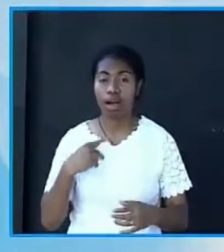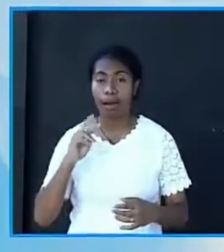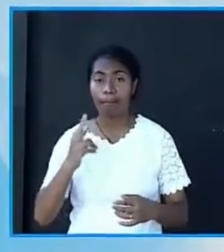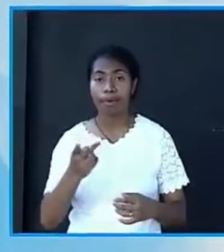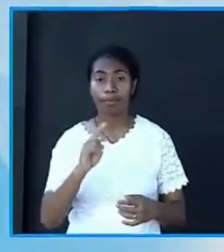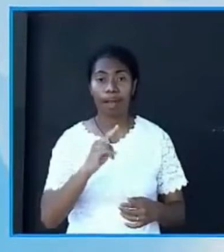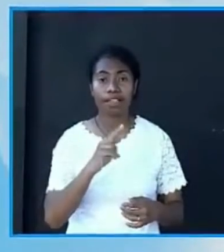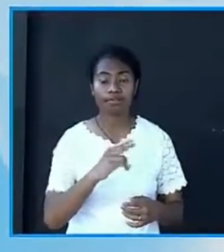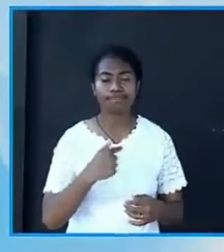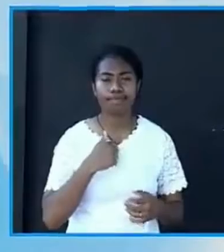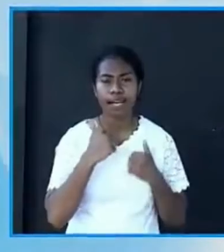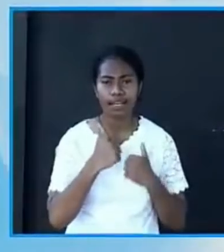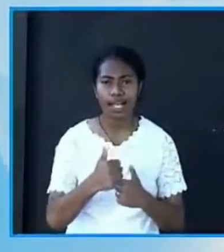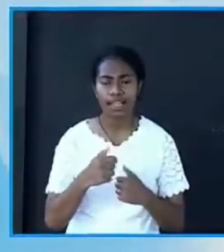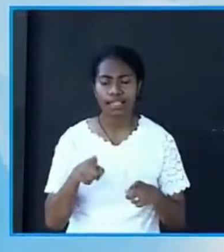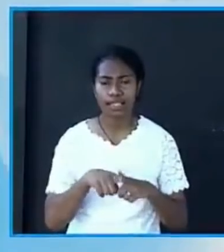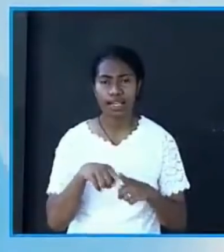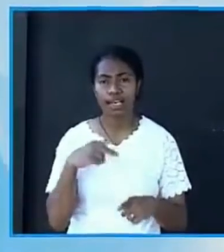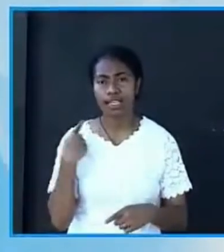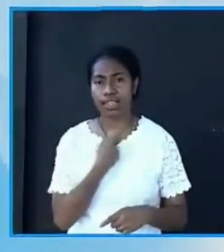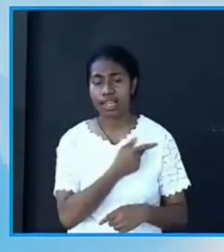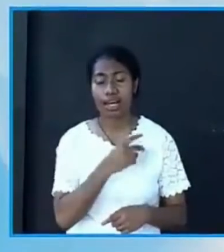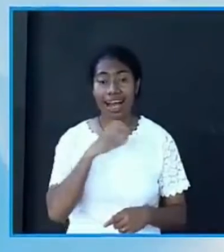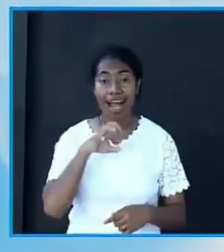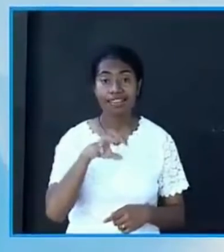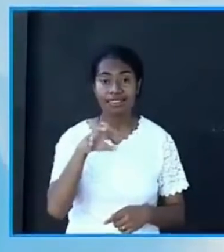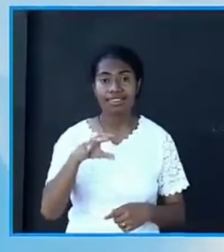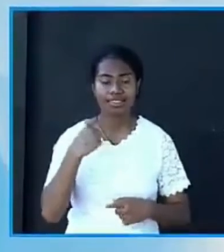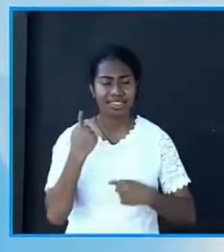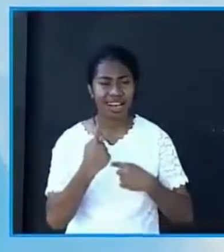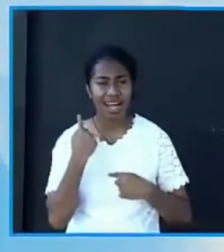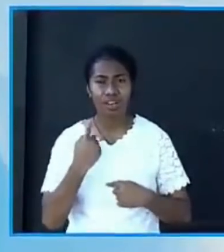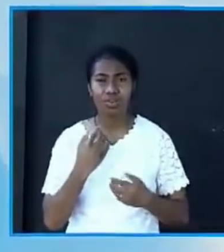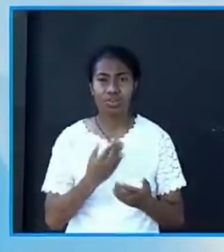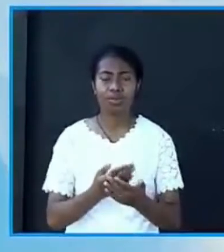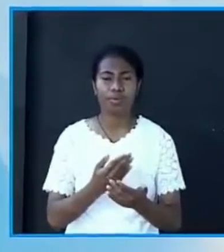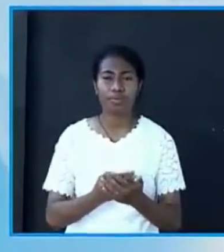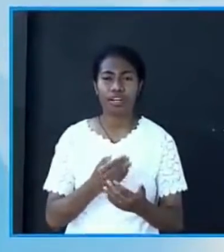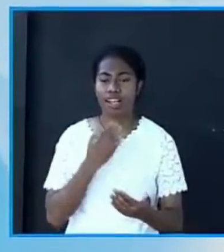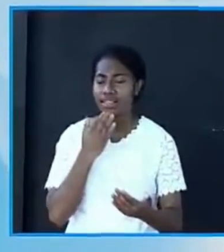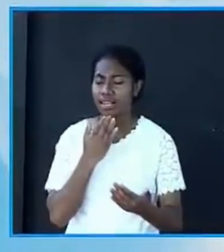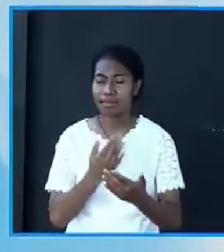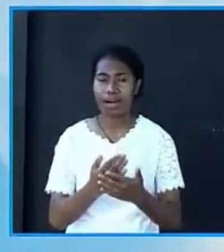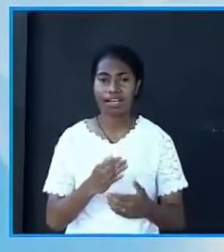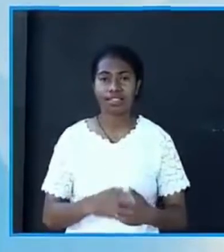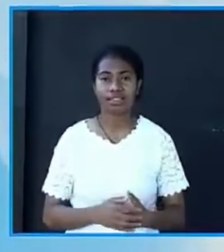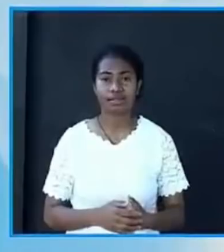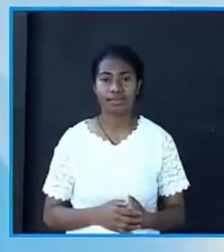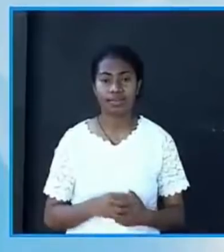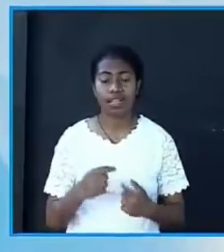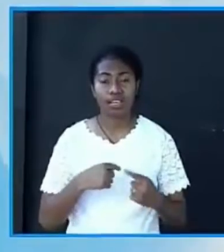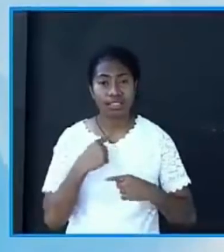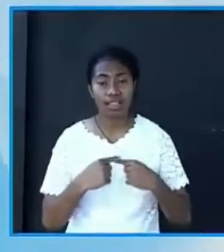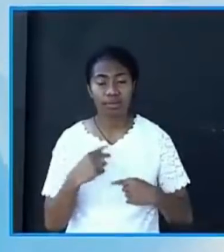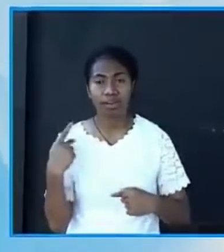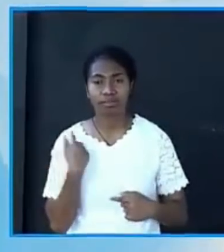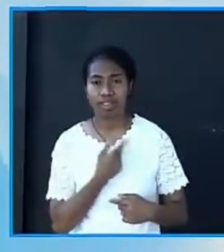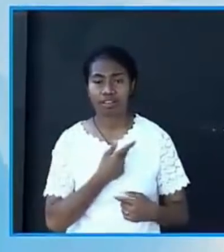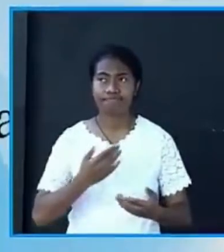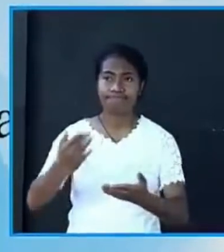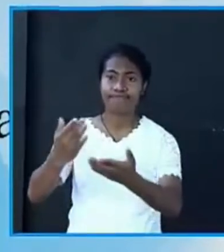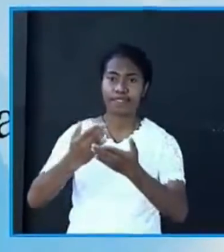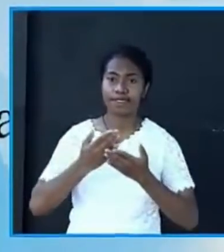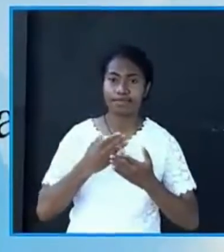berbaik lagi pada kita anjing selalu ingin memberi dan menerima kasih sayang Setiap kali kita pulang dia akan